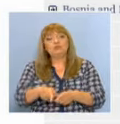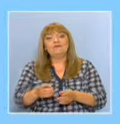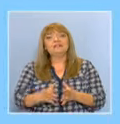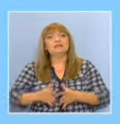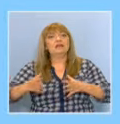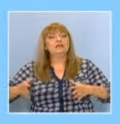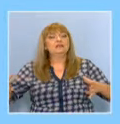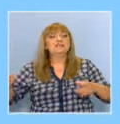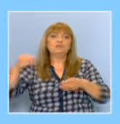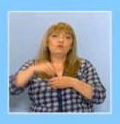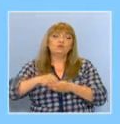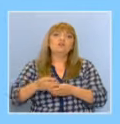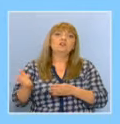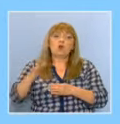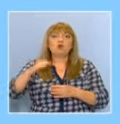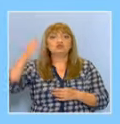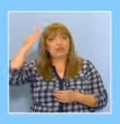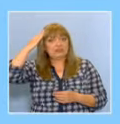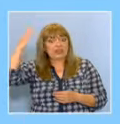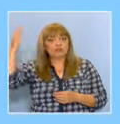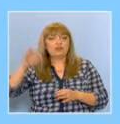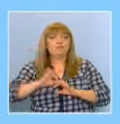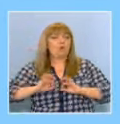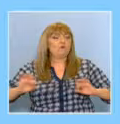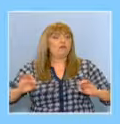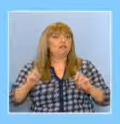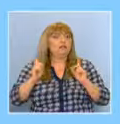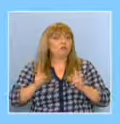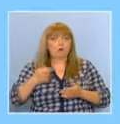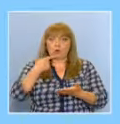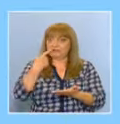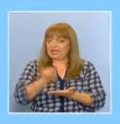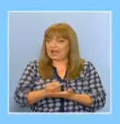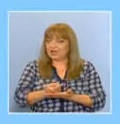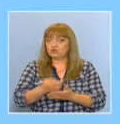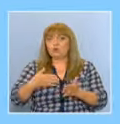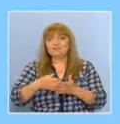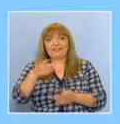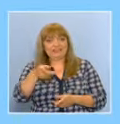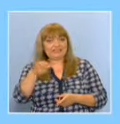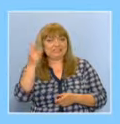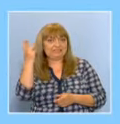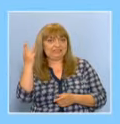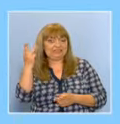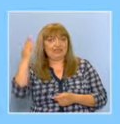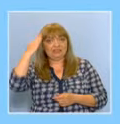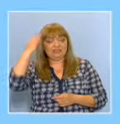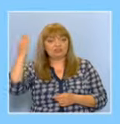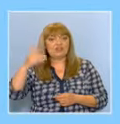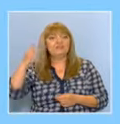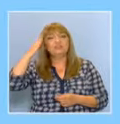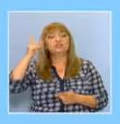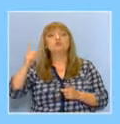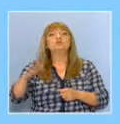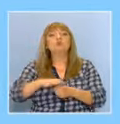включват още държави, като всъщност официално мога да кажа, че освен България, Турция и Румъния, държавите, които са основателки на